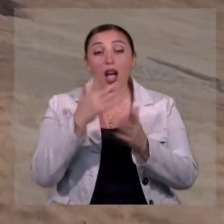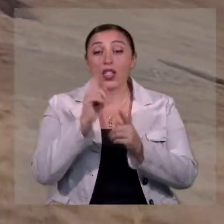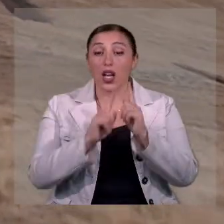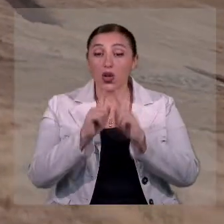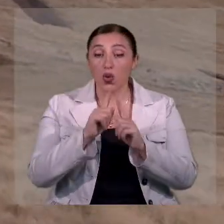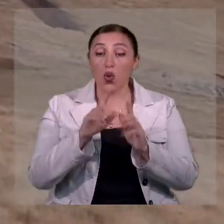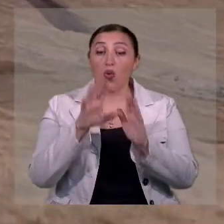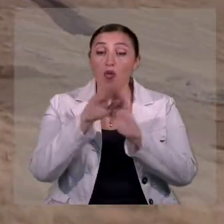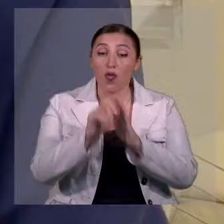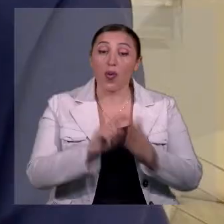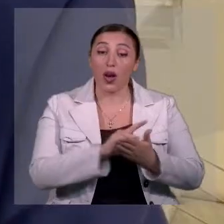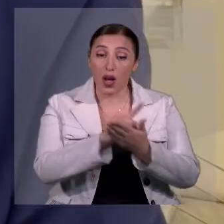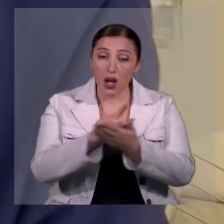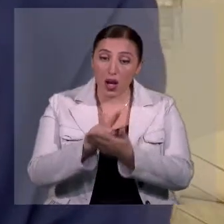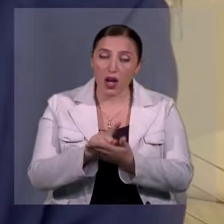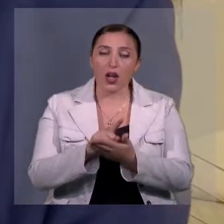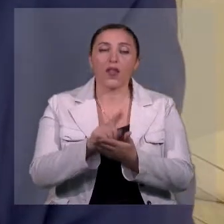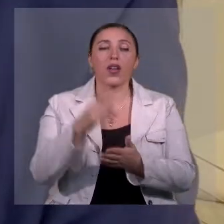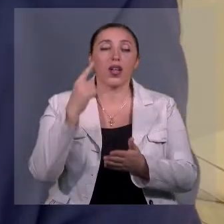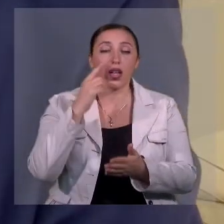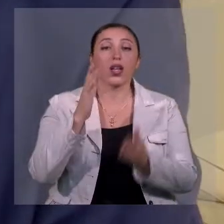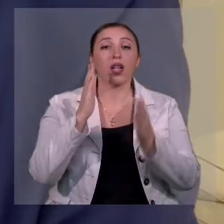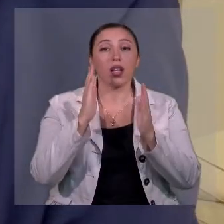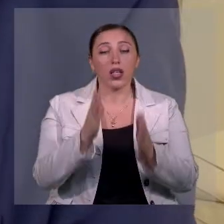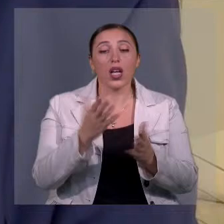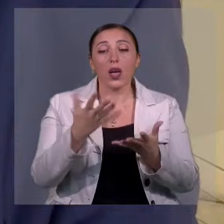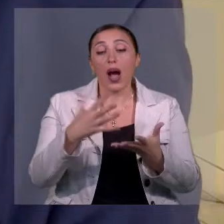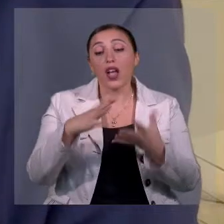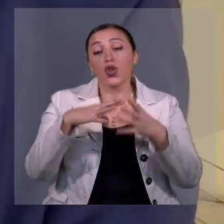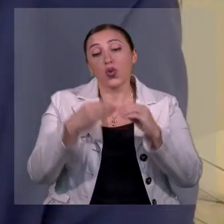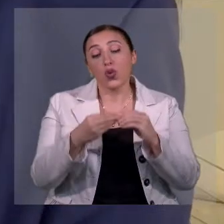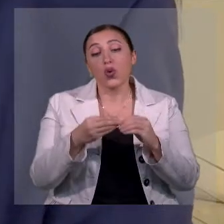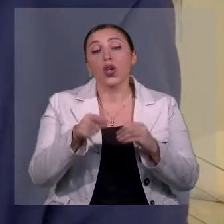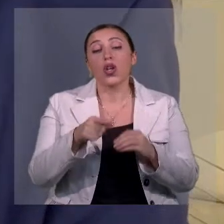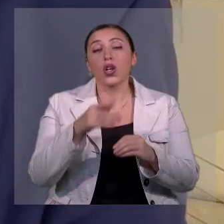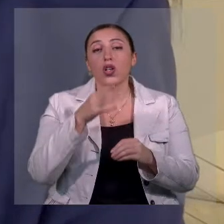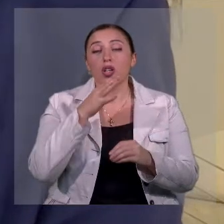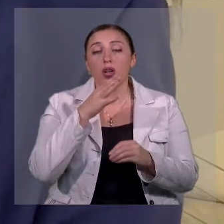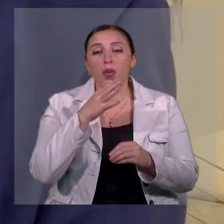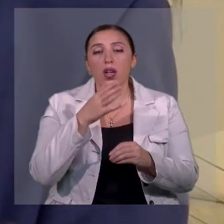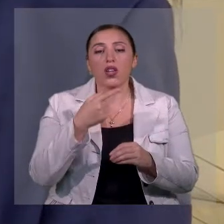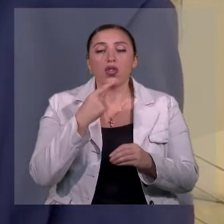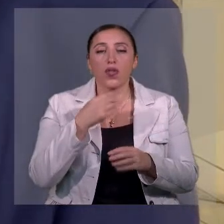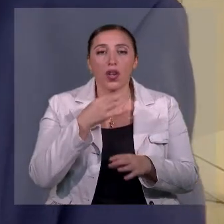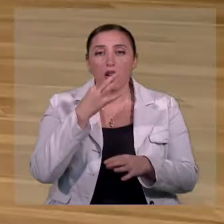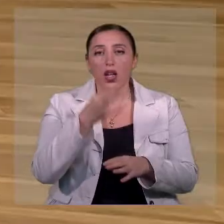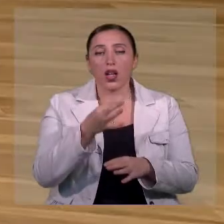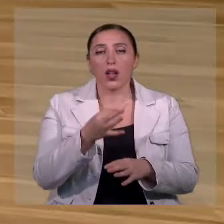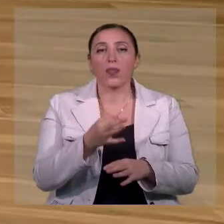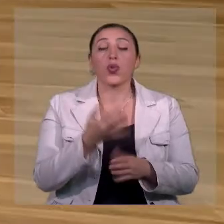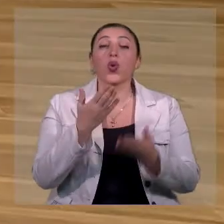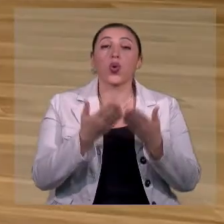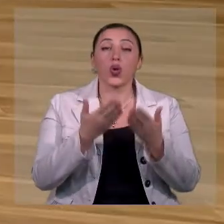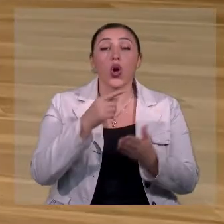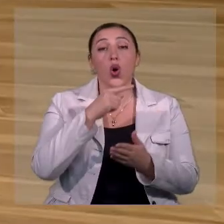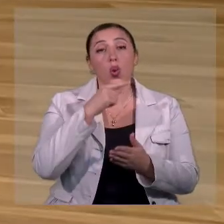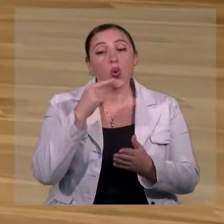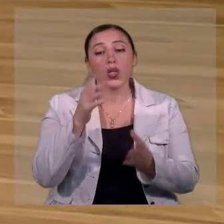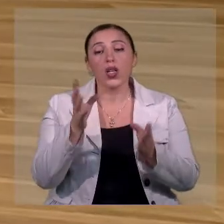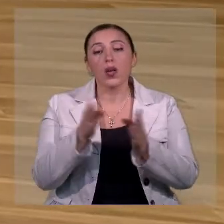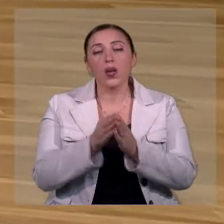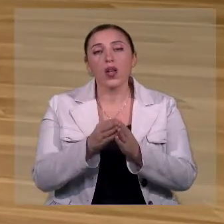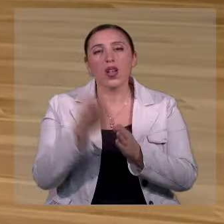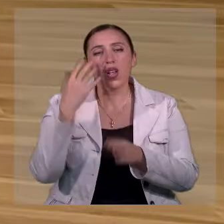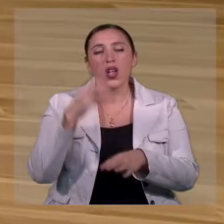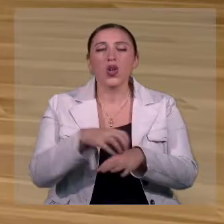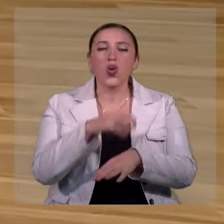կքննարկենք, ասում է Վարդանյանը։ Այսինքն շատ դժվար է այս փուլում ասել ինչի հետ մենք գործ կարող ունենանք։ Օրինակ Ռուսաստանի հետ